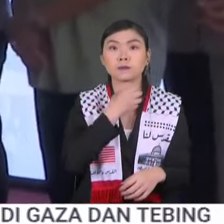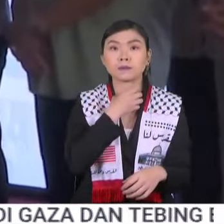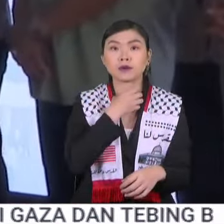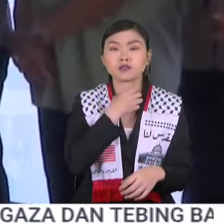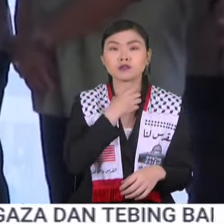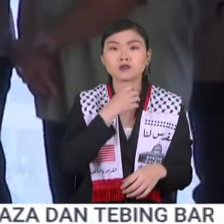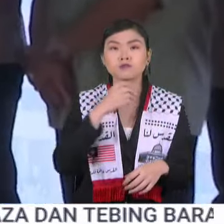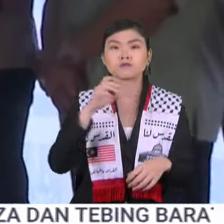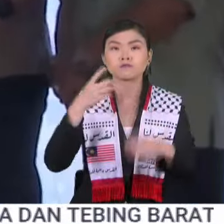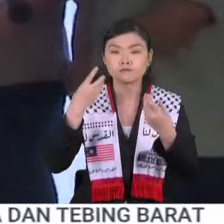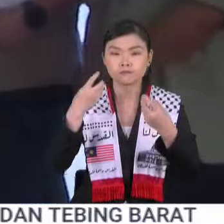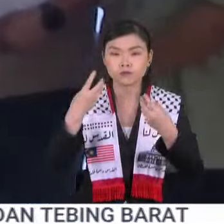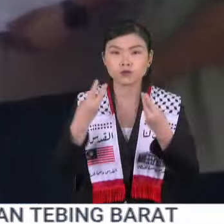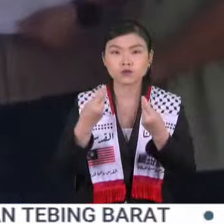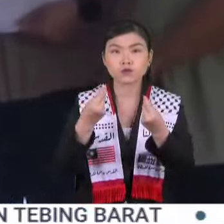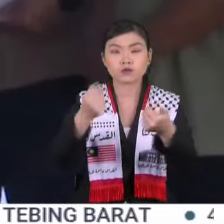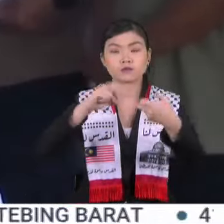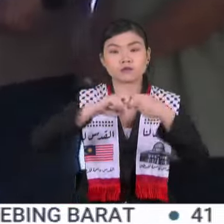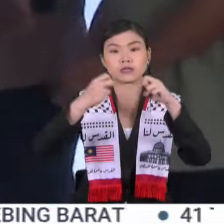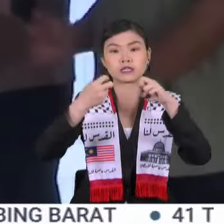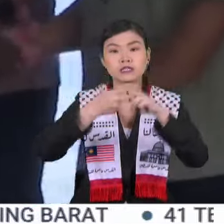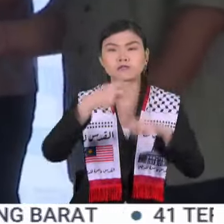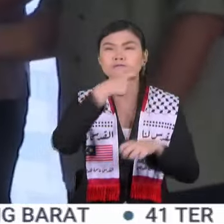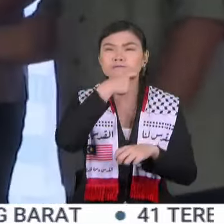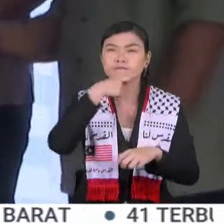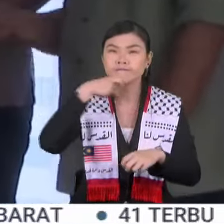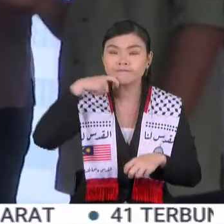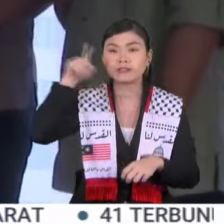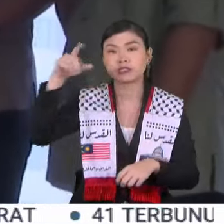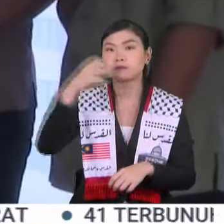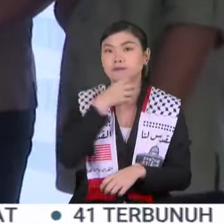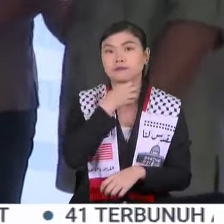mengatasi masalah kekerapan kemarau di utara